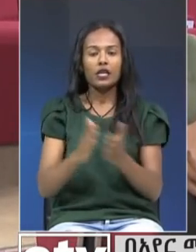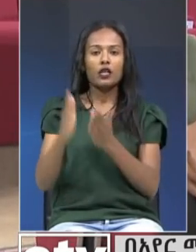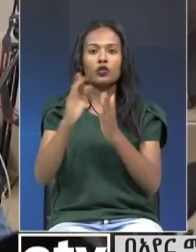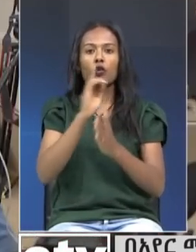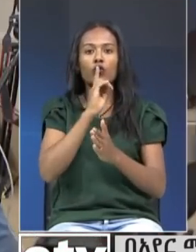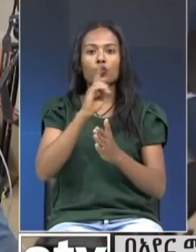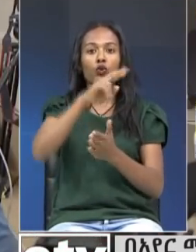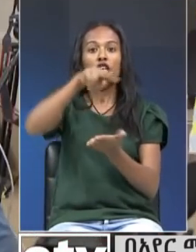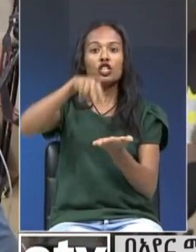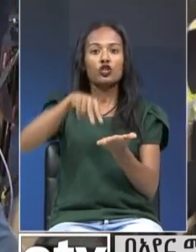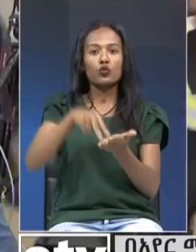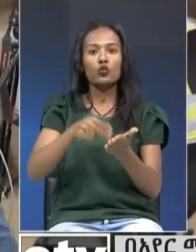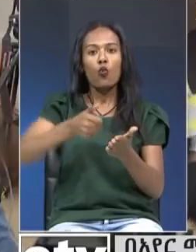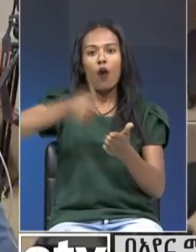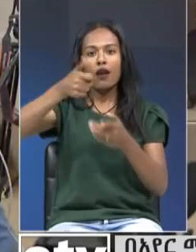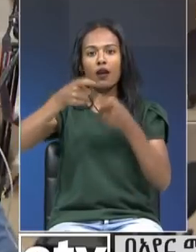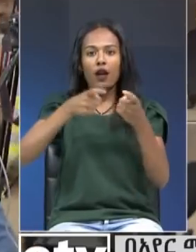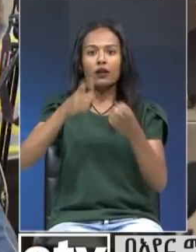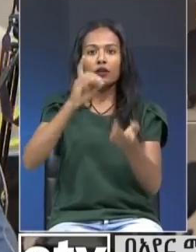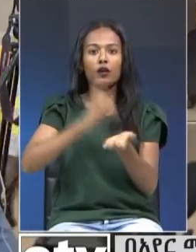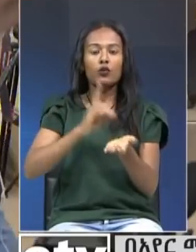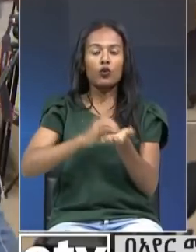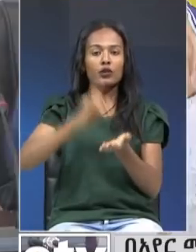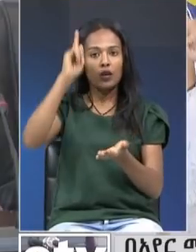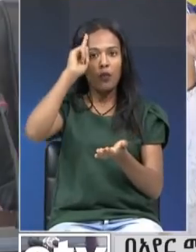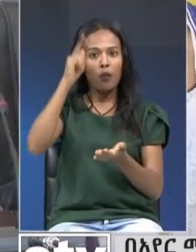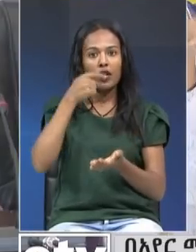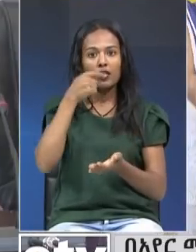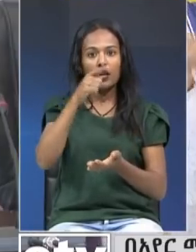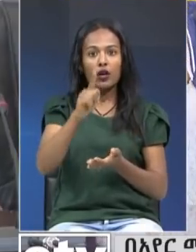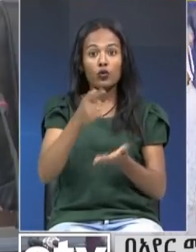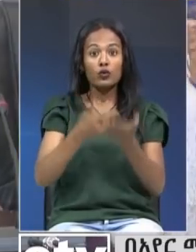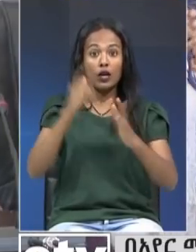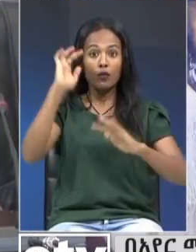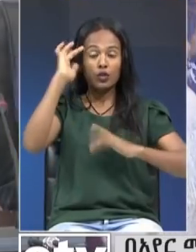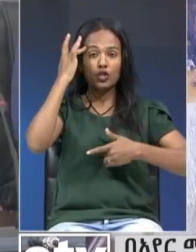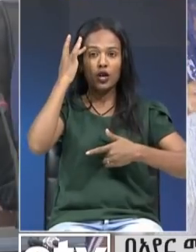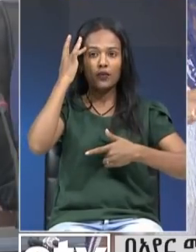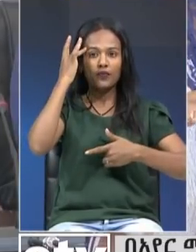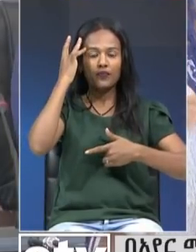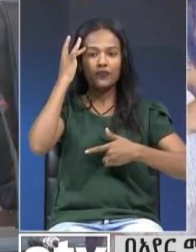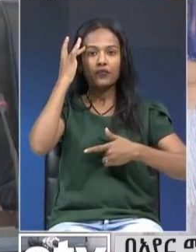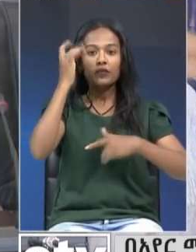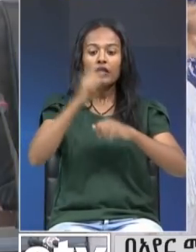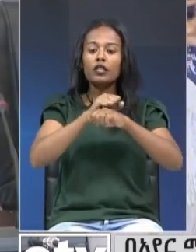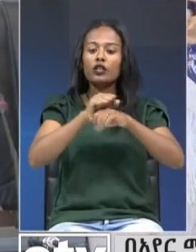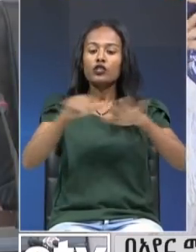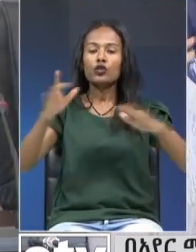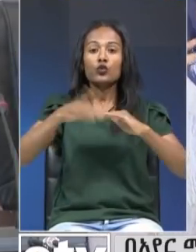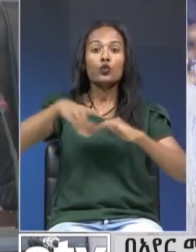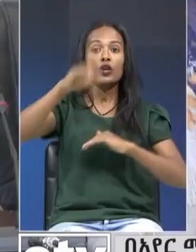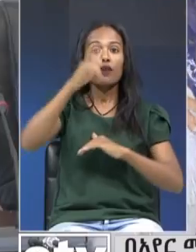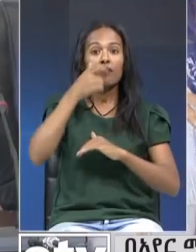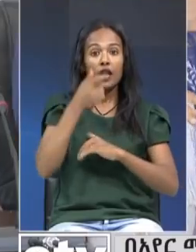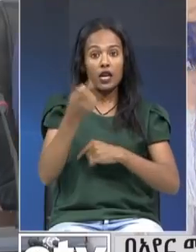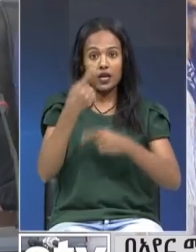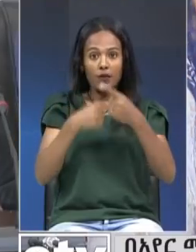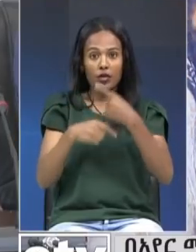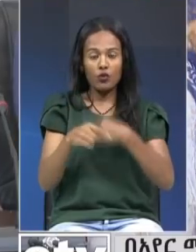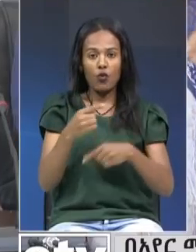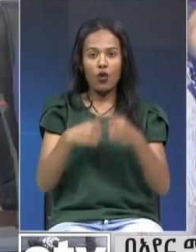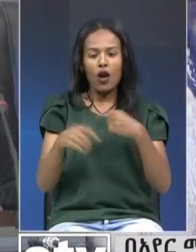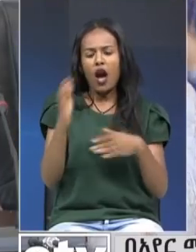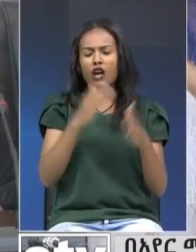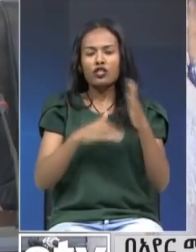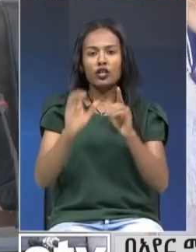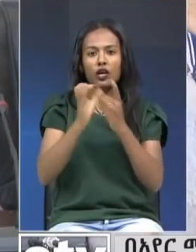መዘጋጀታቸውንም የኢንስቲትዩቱ ዋና ዳይሬክተር ዶክተር ኢባባ ተናግረዋል። ይሄ በሽታ ስርጭቱ ከፍ ያለ መጥቶ